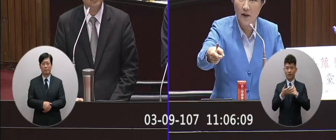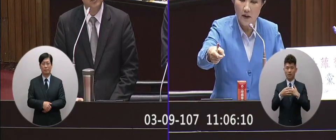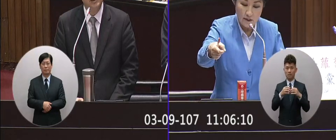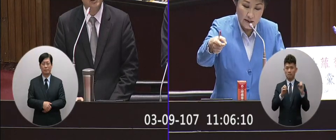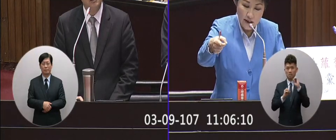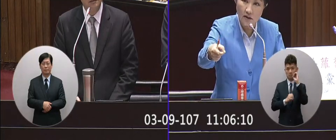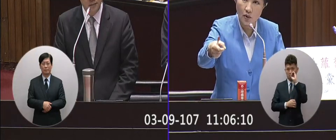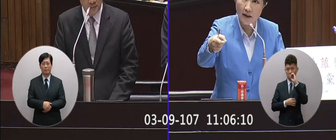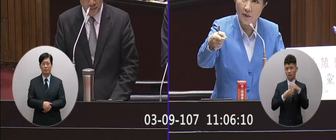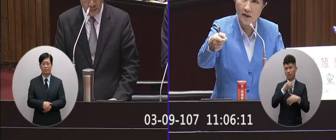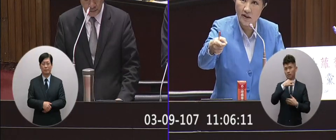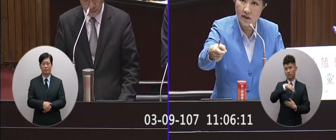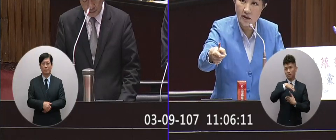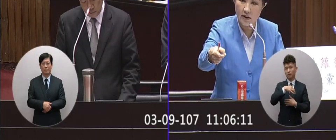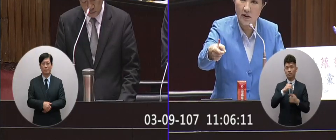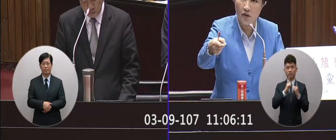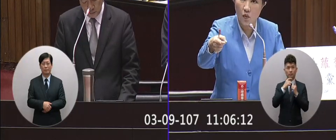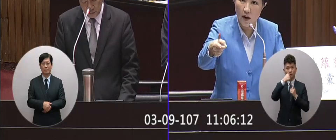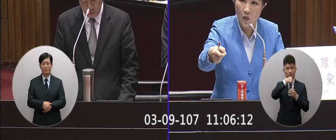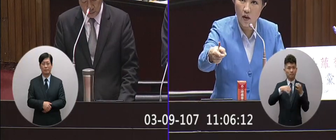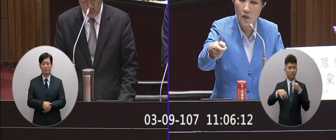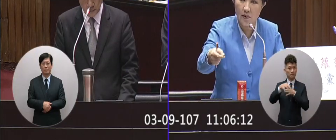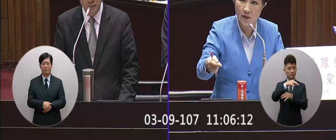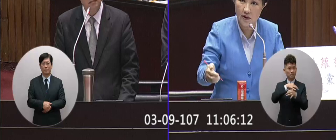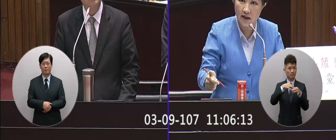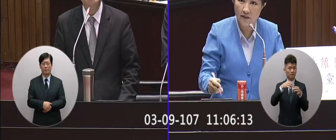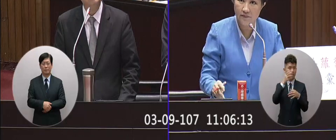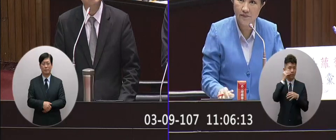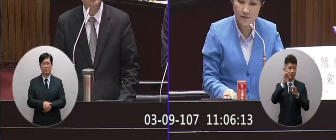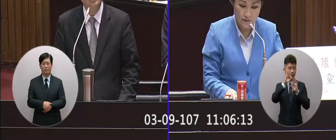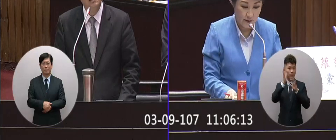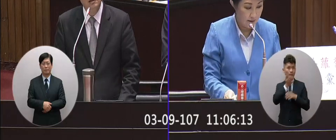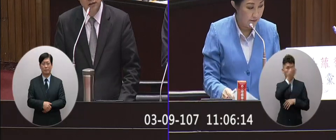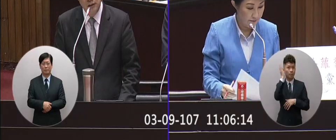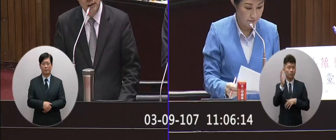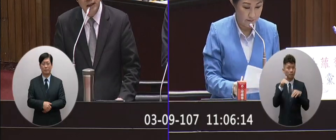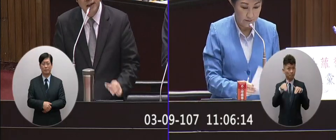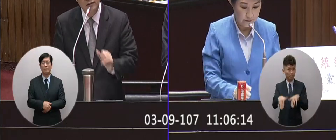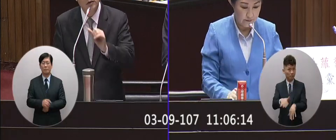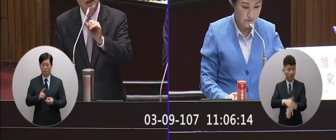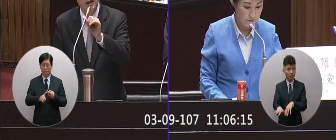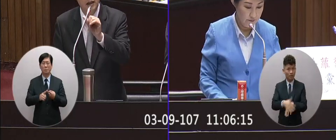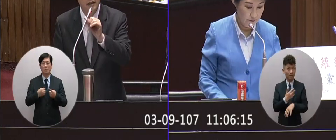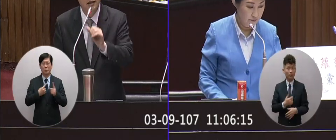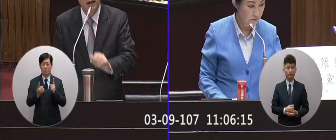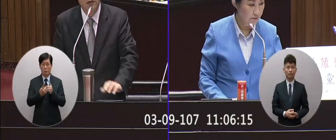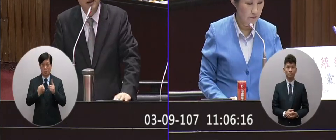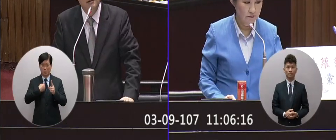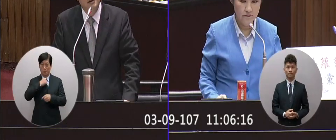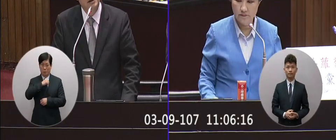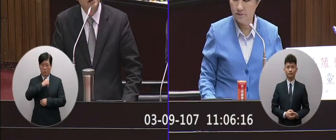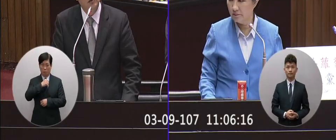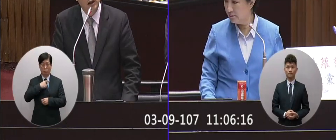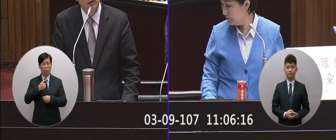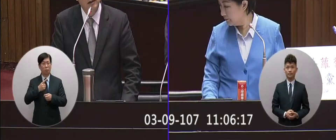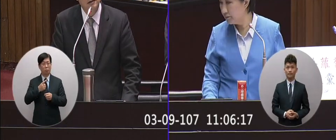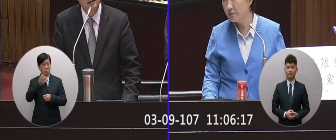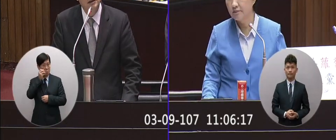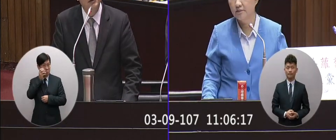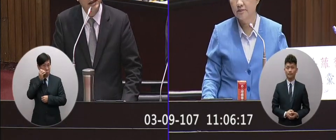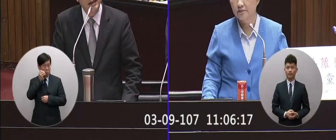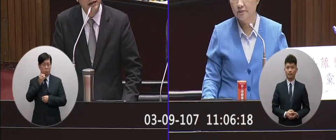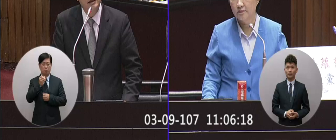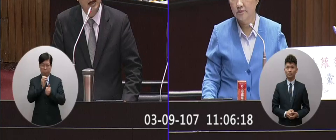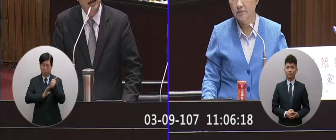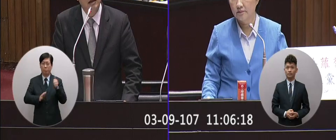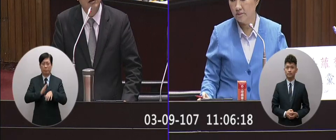团了。那这样子对台湾的经济跟观光会不会有影响？ 是，当然对台湾的这个观光